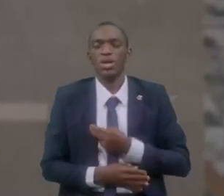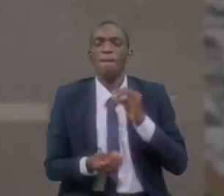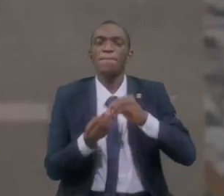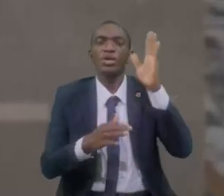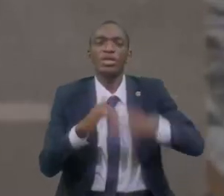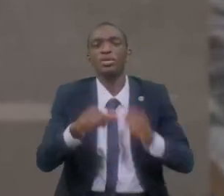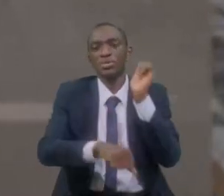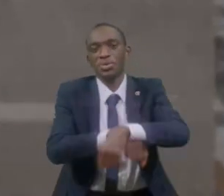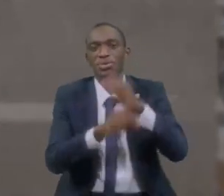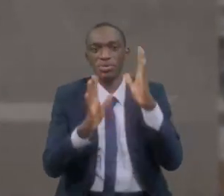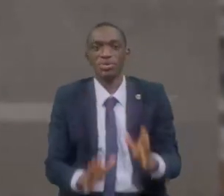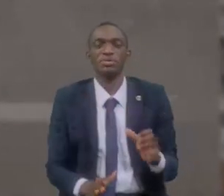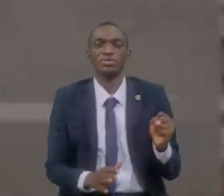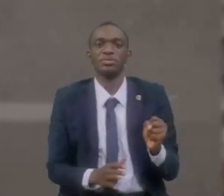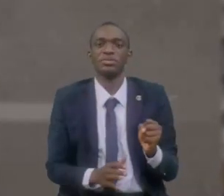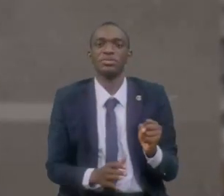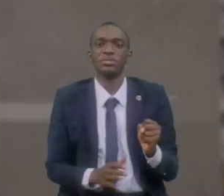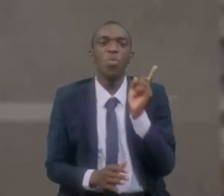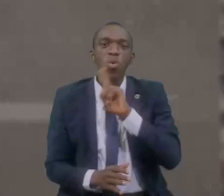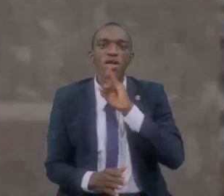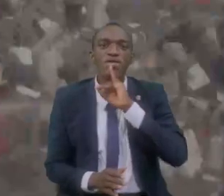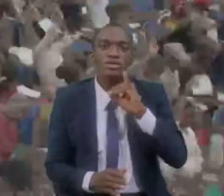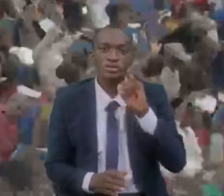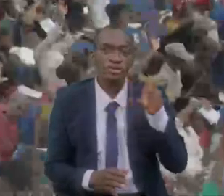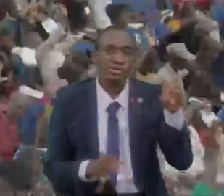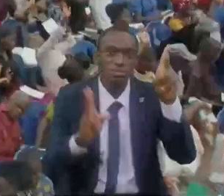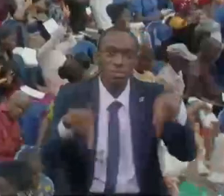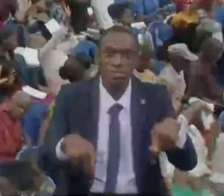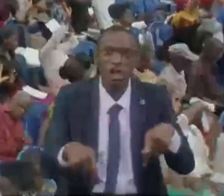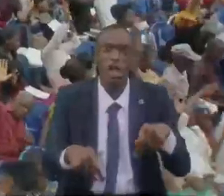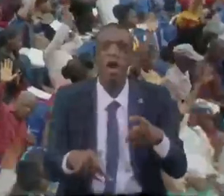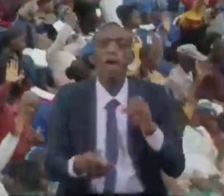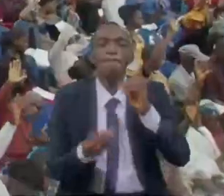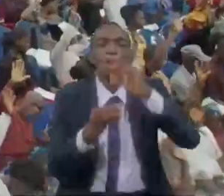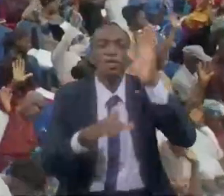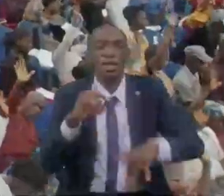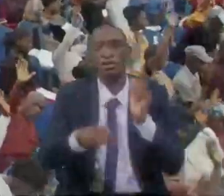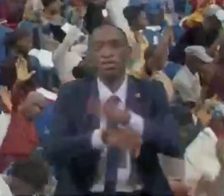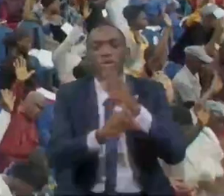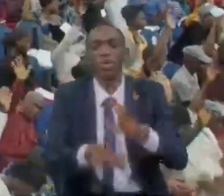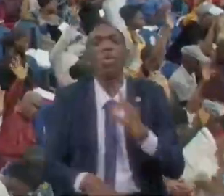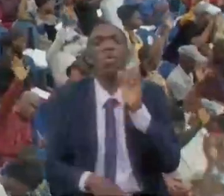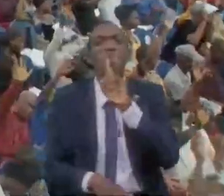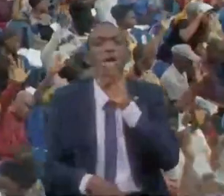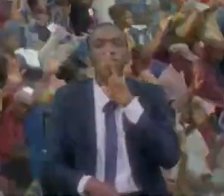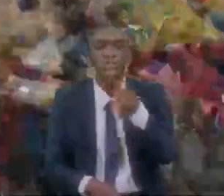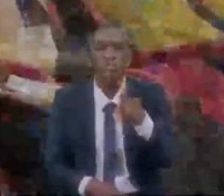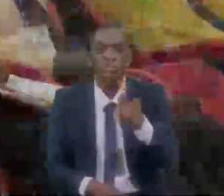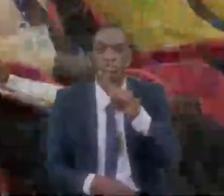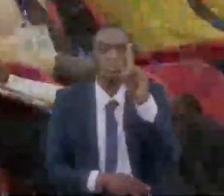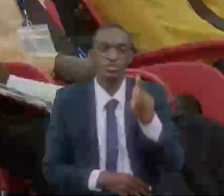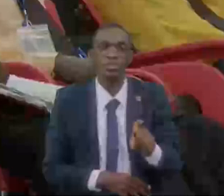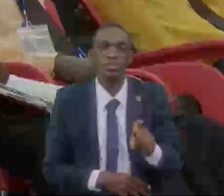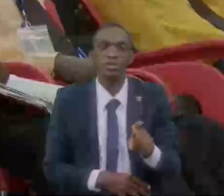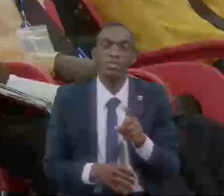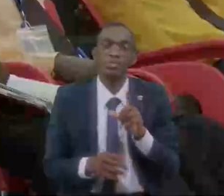Plus que vainqueurs. Où est-il là-bas? Plus que vainqueurs. Où est-elle là-bas? Le